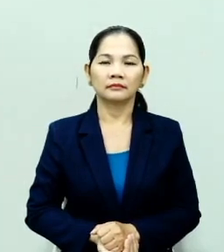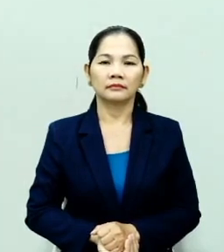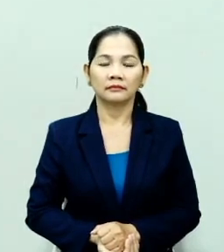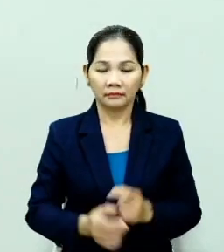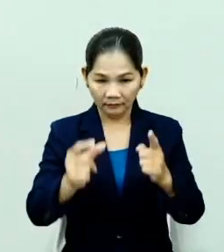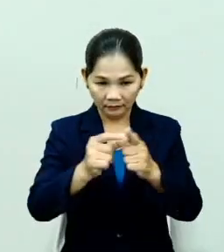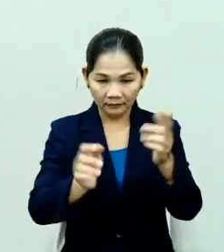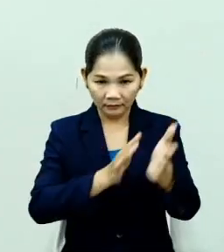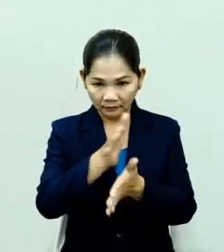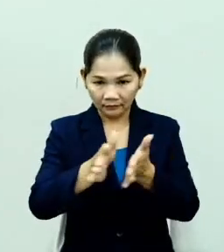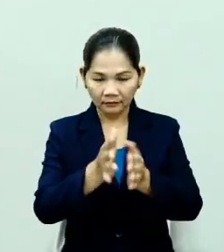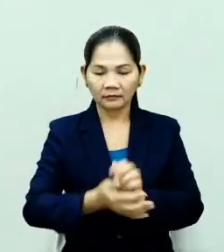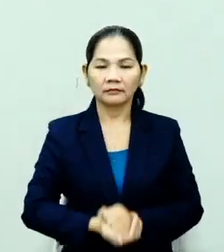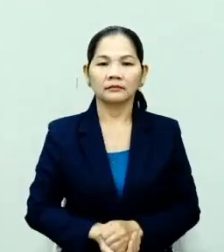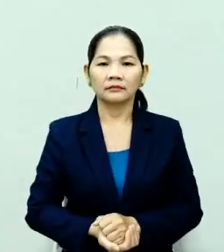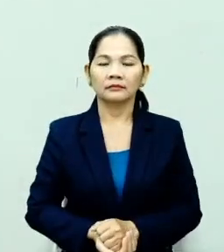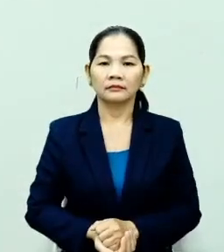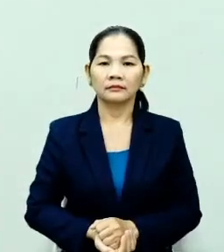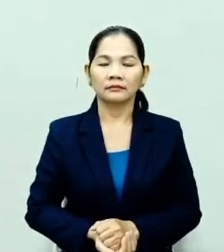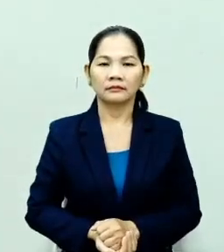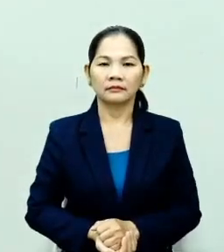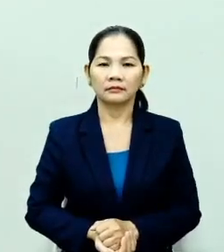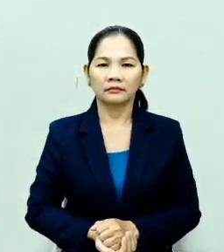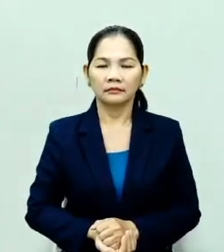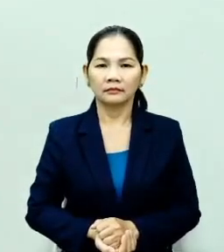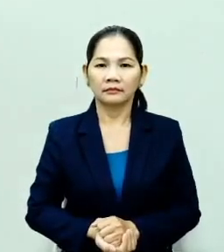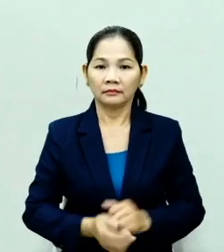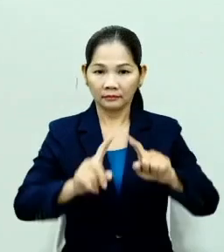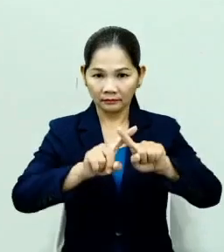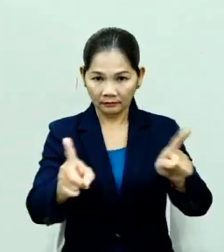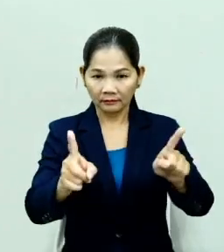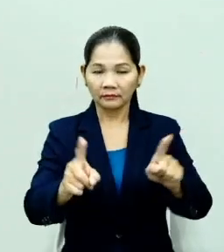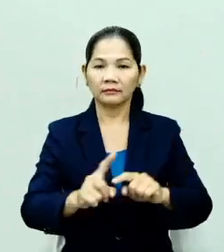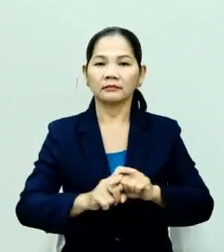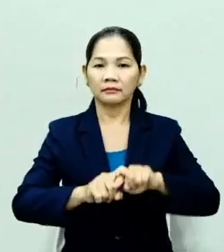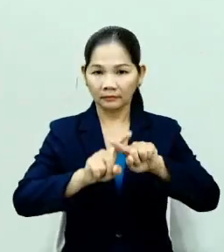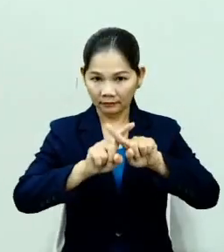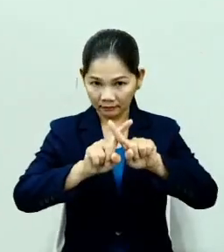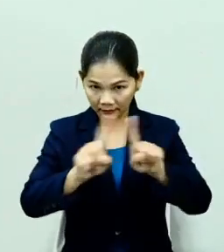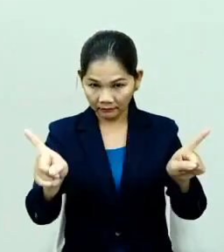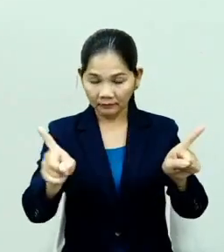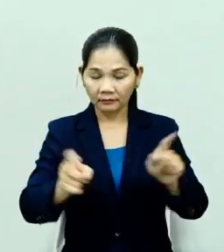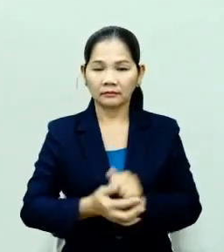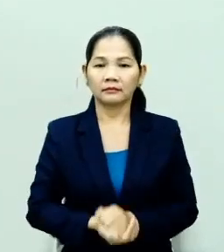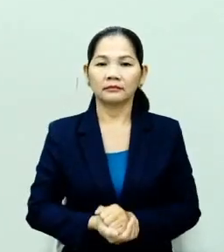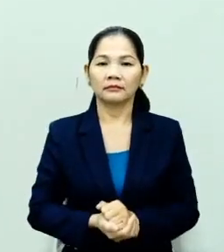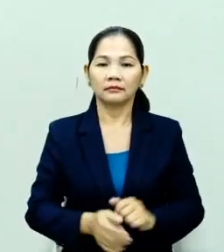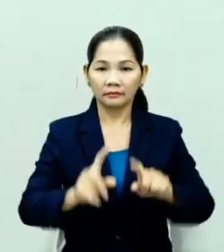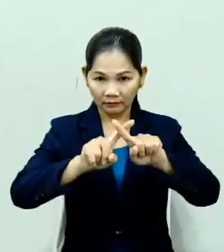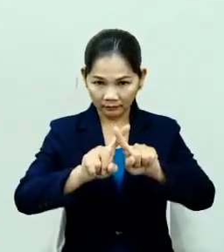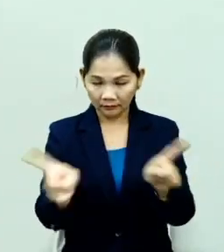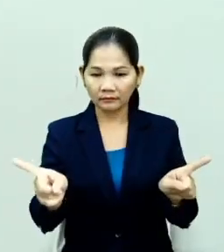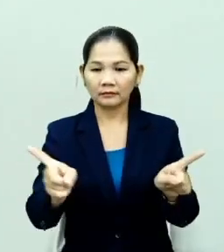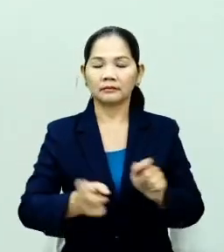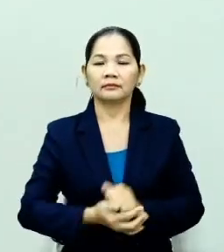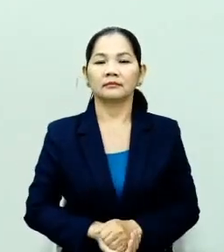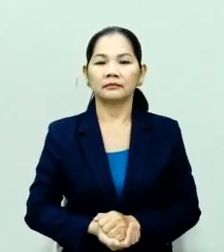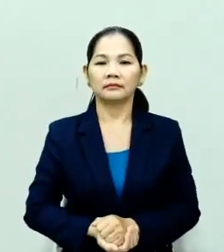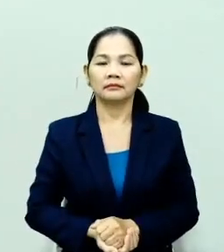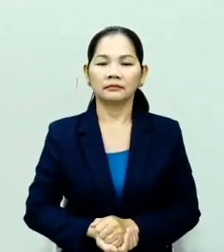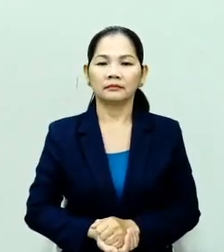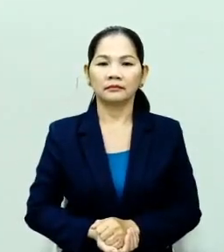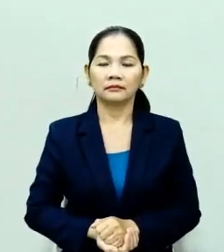cha bị này ăn thá cha play này cha mà đòn tiện nó con play